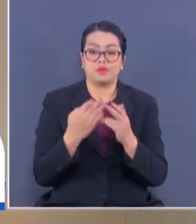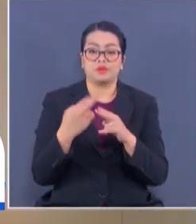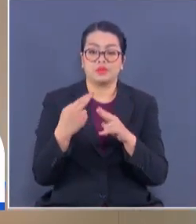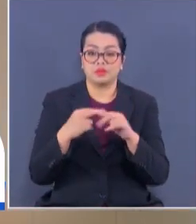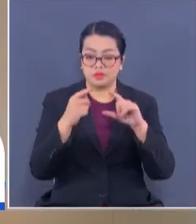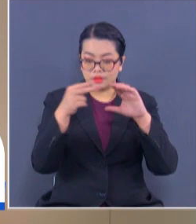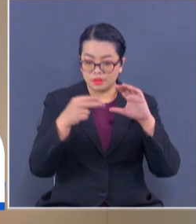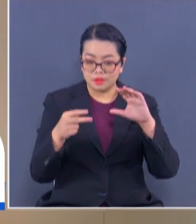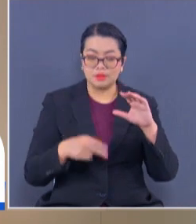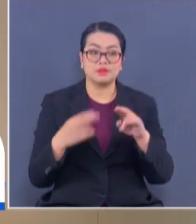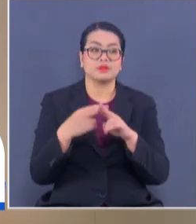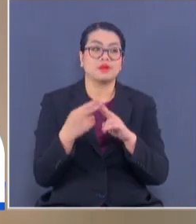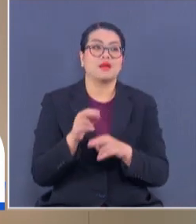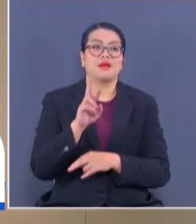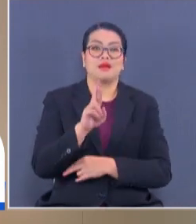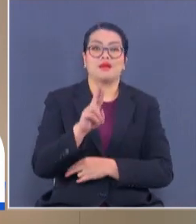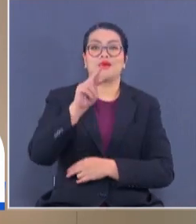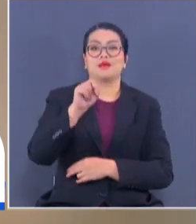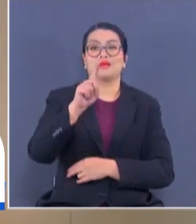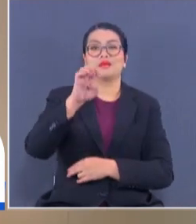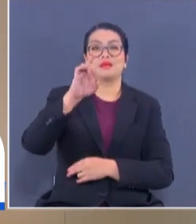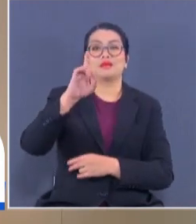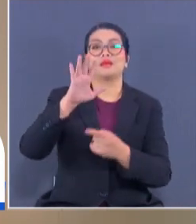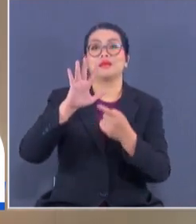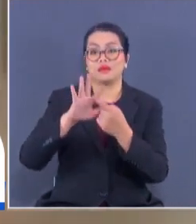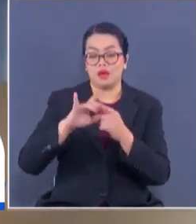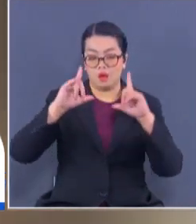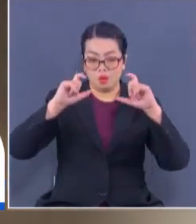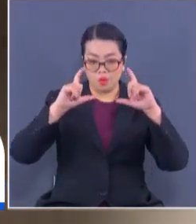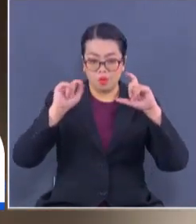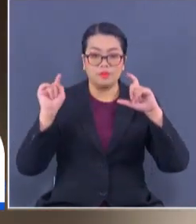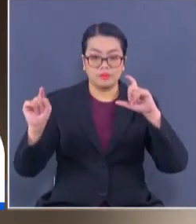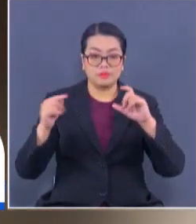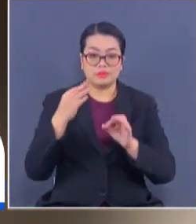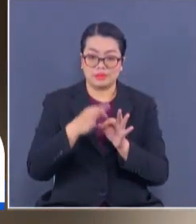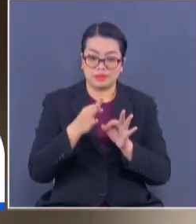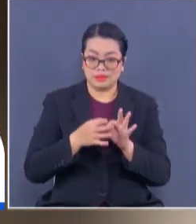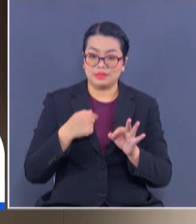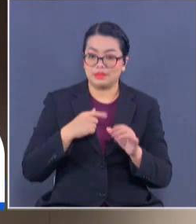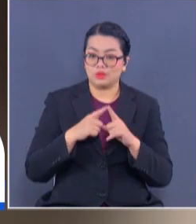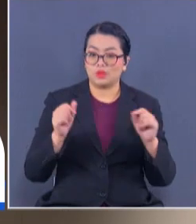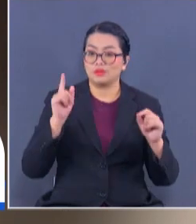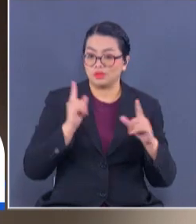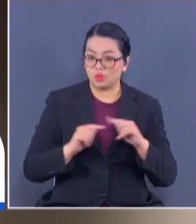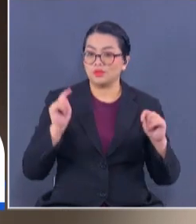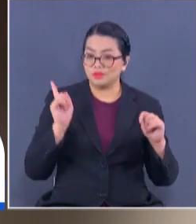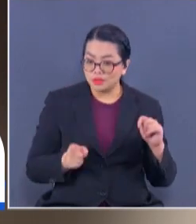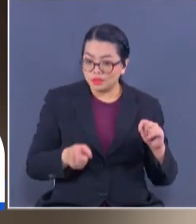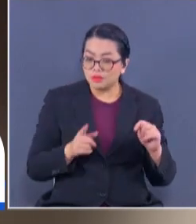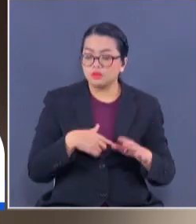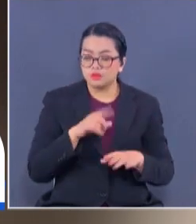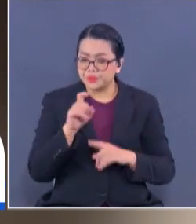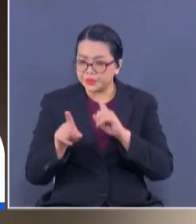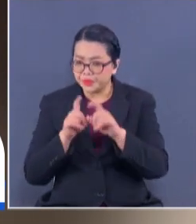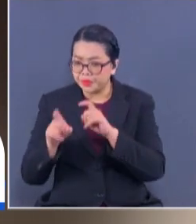าระนิดาเตชสิทธิ์และใช้รูปพิมพ์เป็นรูปโปรไฟล์บัญชีนี้ใช้พรีมตัวจริงหรือเปล่าสอบถามไปเรื่อ